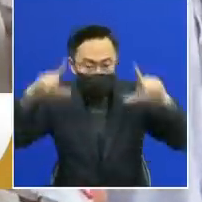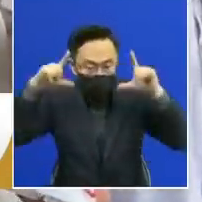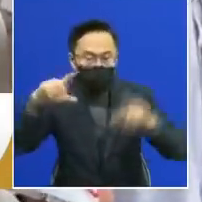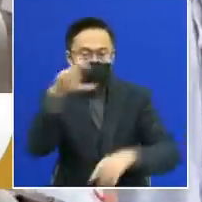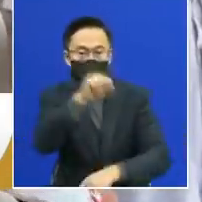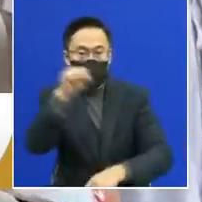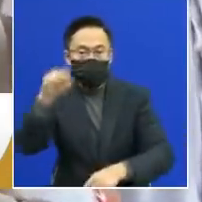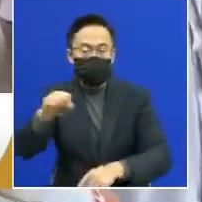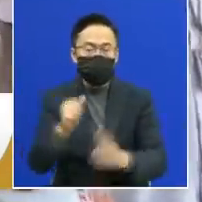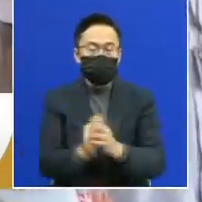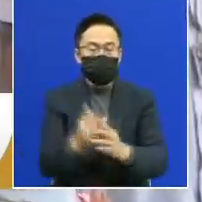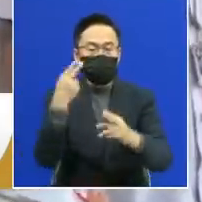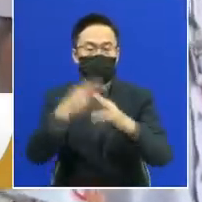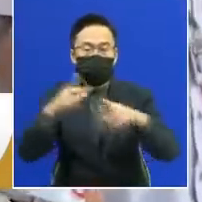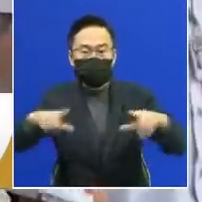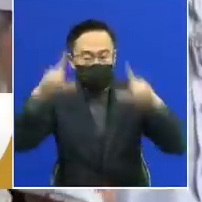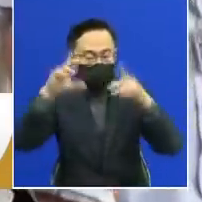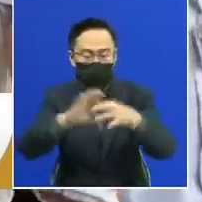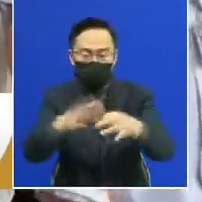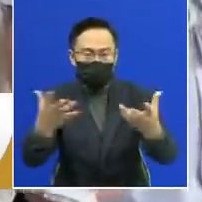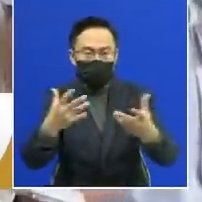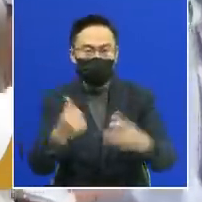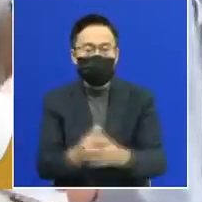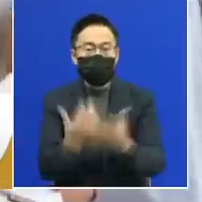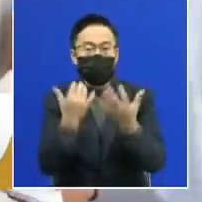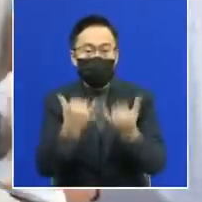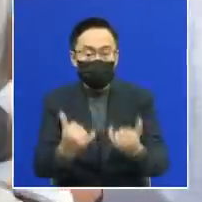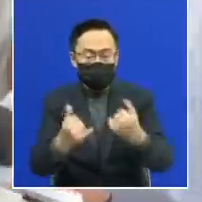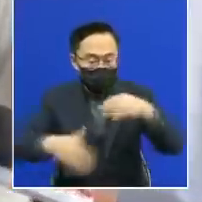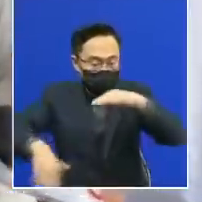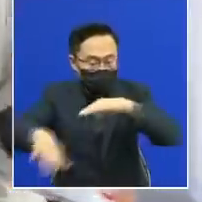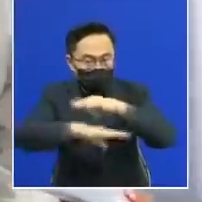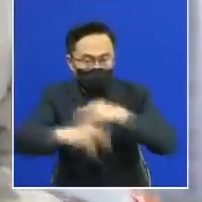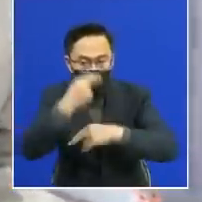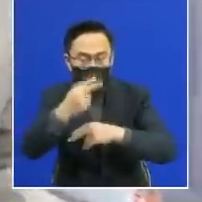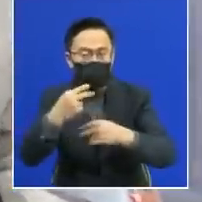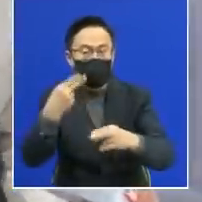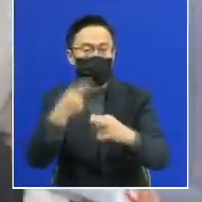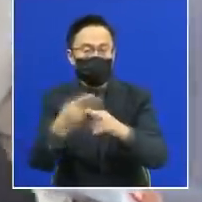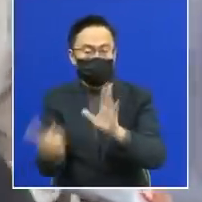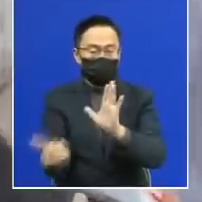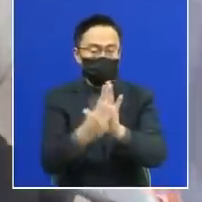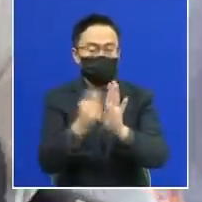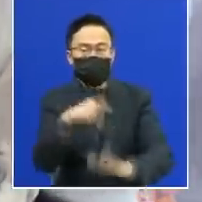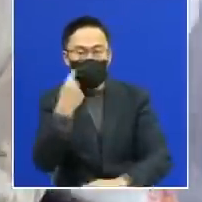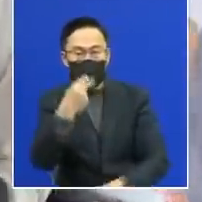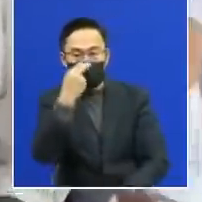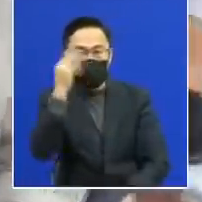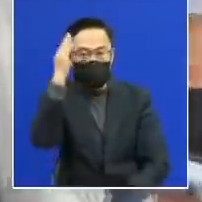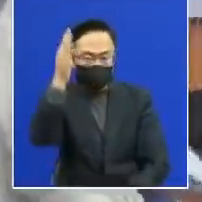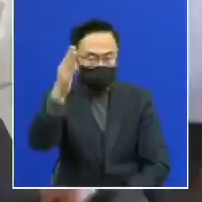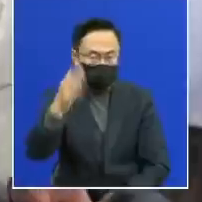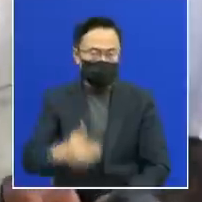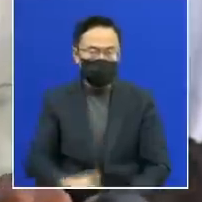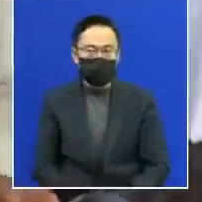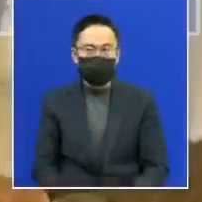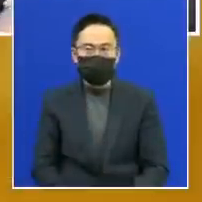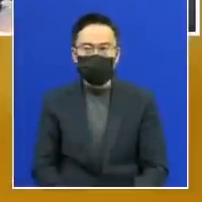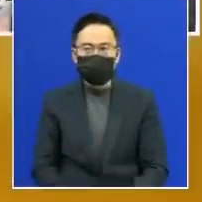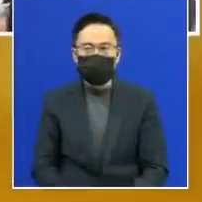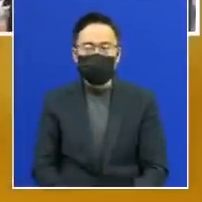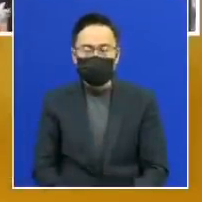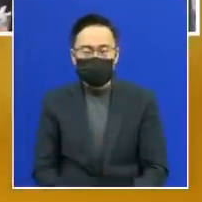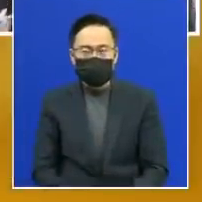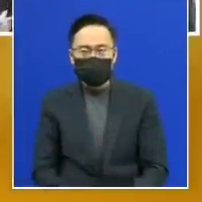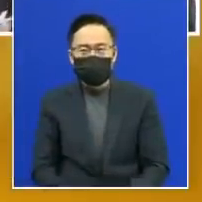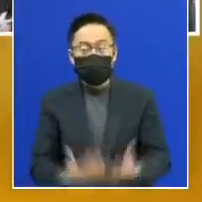นนั้นคนนี้ก็เรายังไม่คอนเฟิร์มเพราะว่ายังไม่ได้การยืนยันก็แต่ว่ามีการบุกรุกแน่นอนแต่ว่าเป็นใครก็เดี๋ยวเราว่ากันไป นี่ก็เ